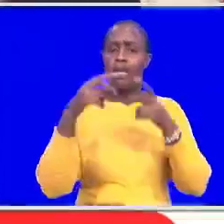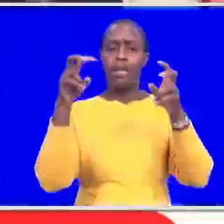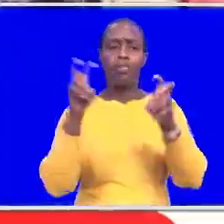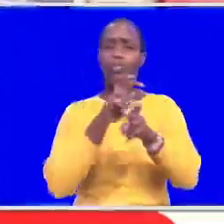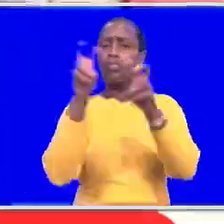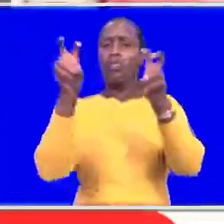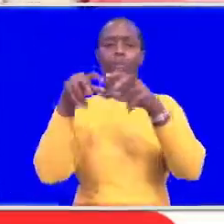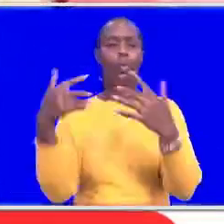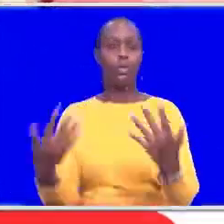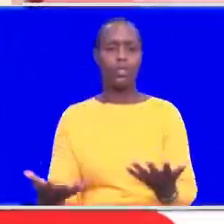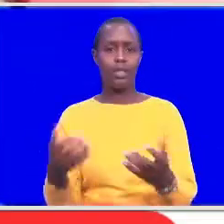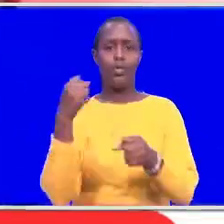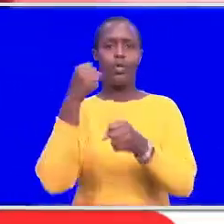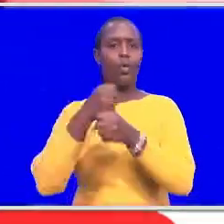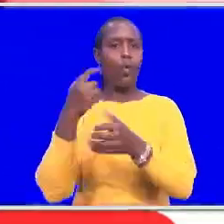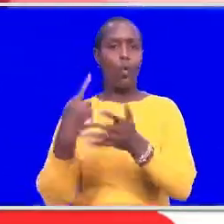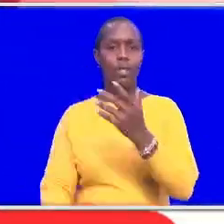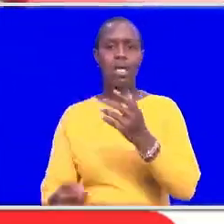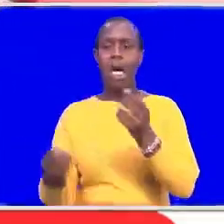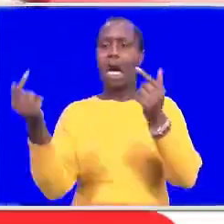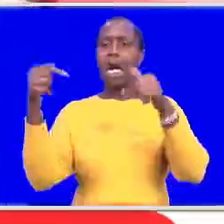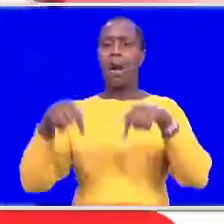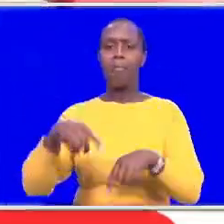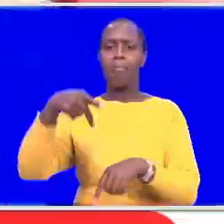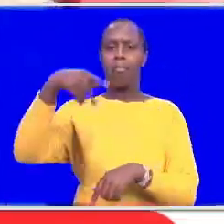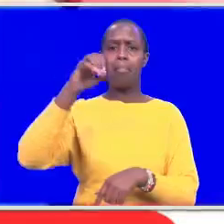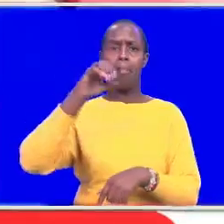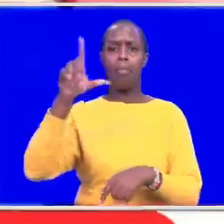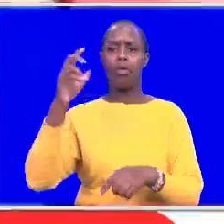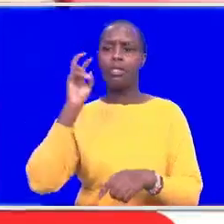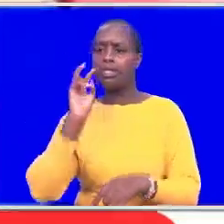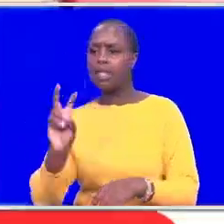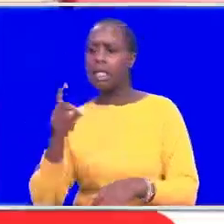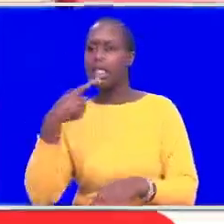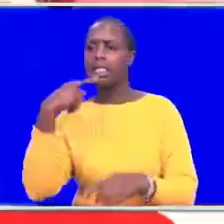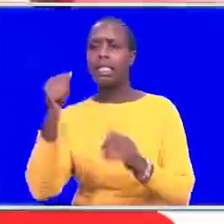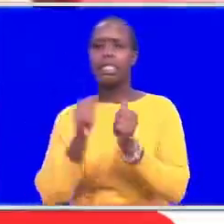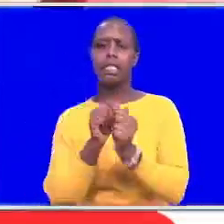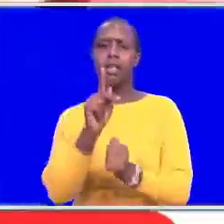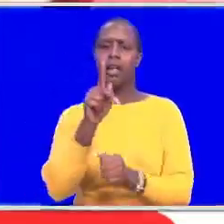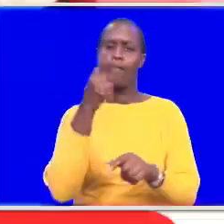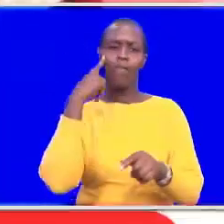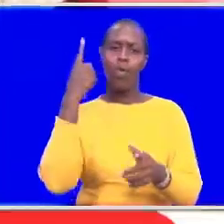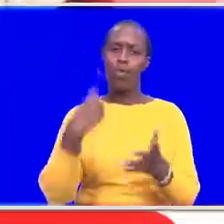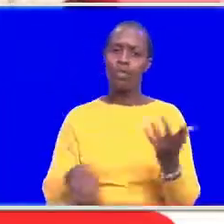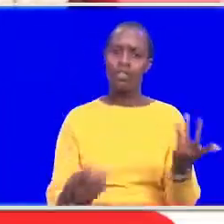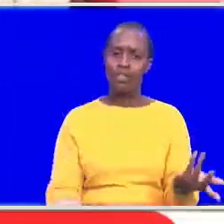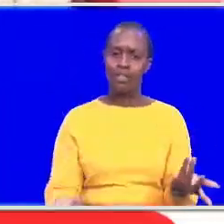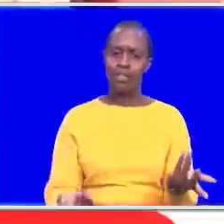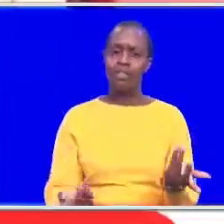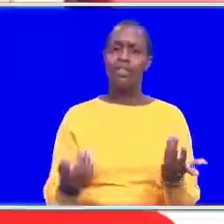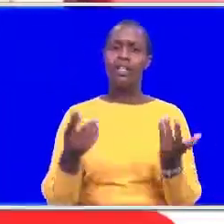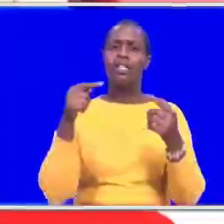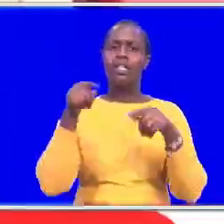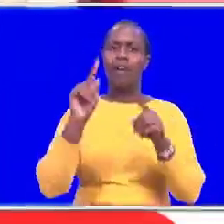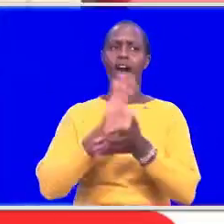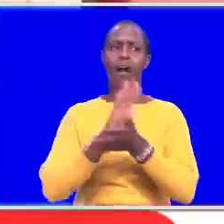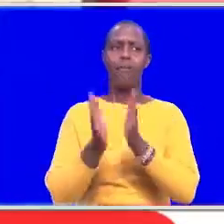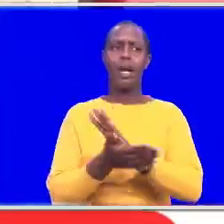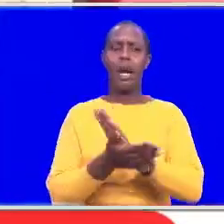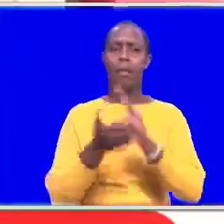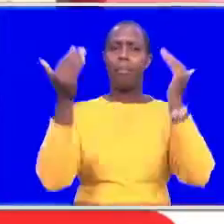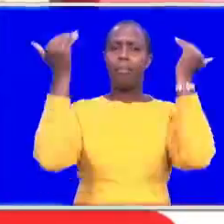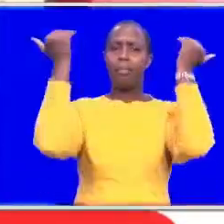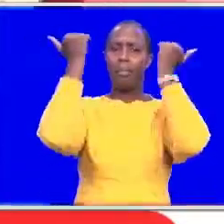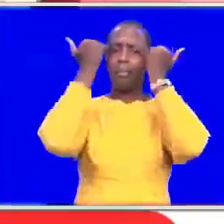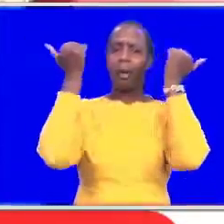Uje mama tuchosha sana. Akishika kitu kama pool anakuambia anataka 10000. Ya kazi gani? Kile kitu hiyo ni magistrate, yeye ni prosecutor,